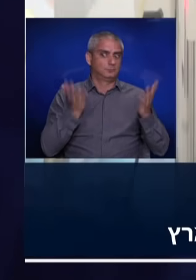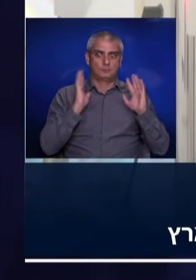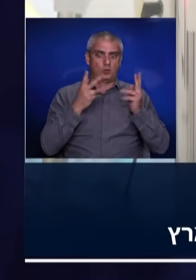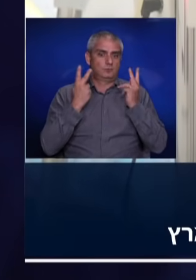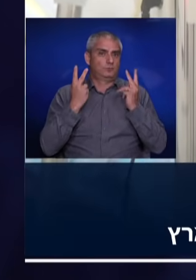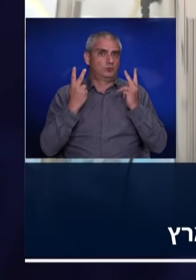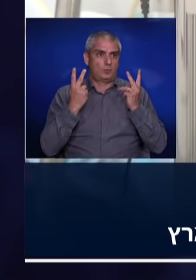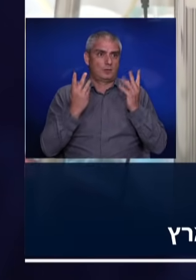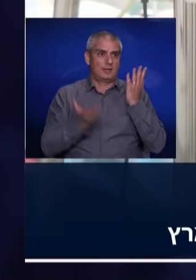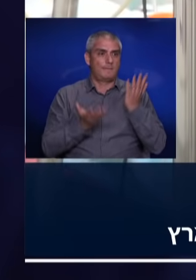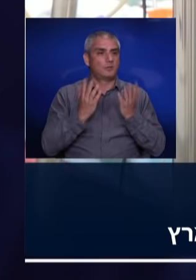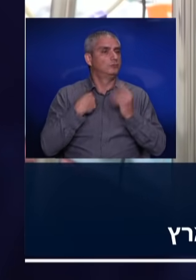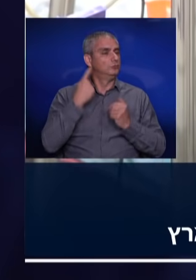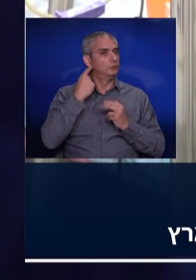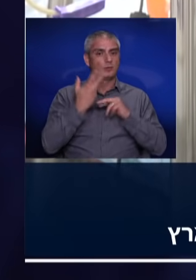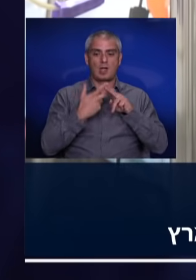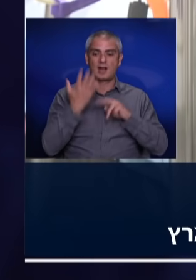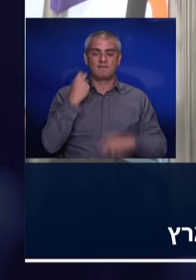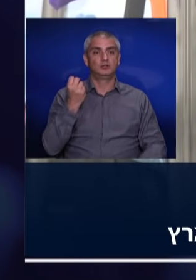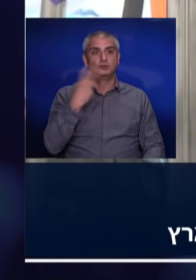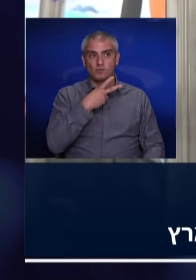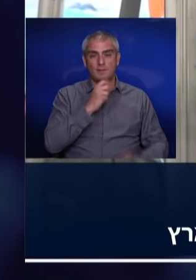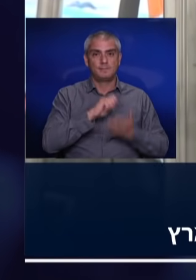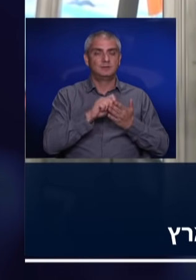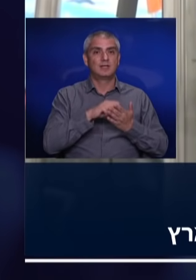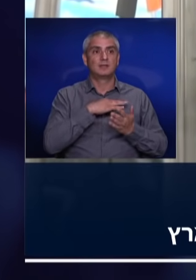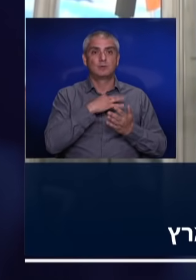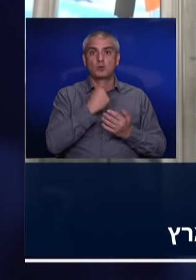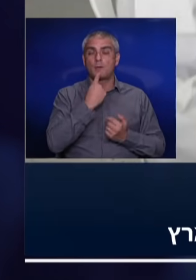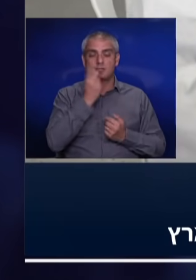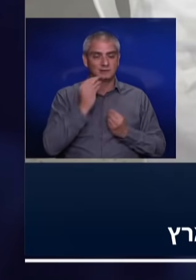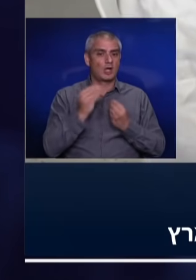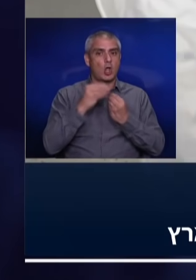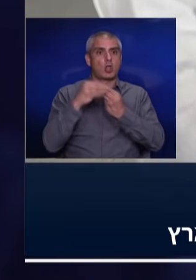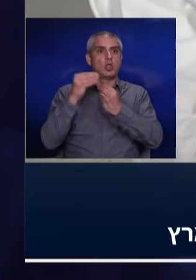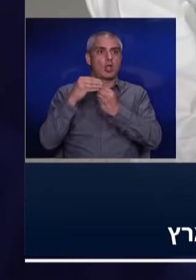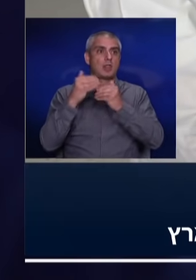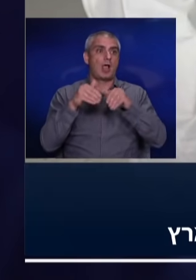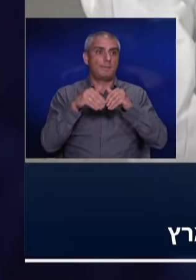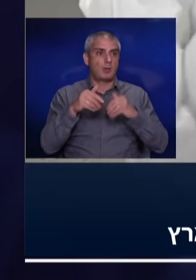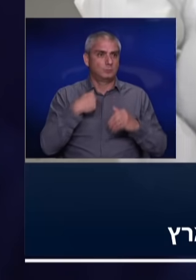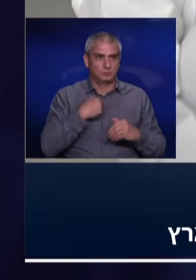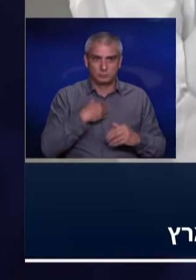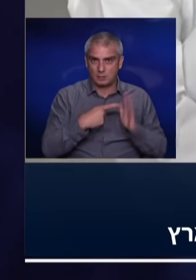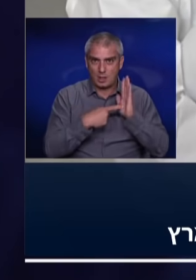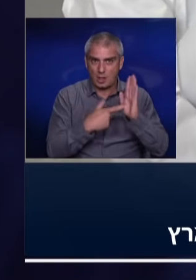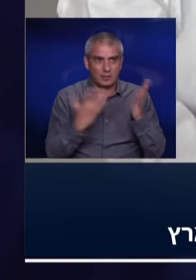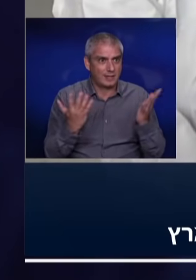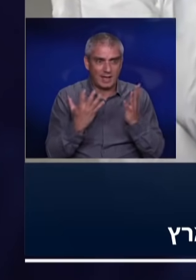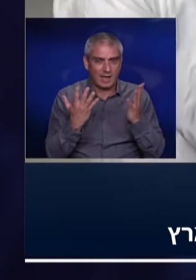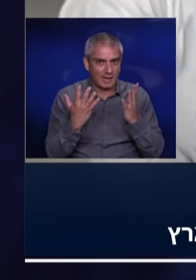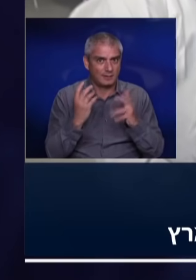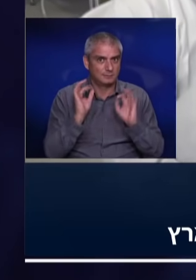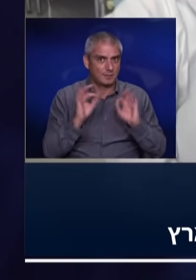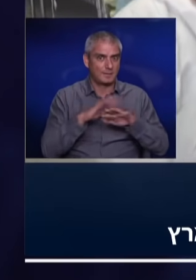משמעותי בהשוואה למה ששמענו רק לפני שבועיים את משרד הבריאות מדבר על כך שצריך עוד ועוד הגבלות. אני רק רוצה להראות לך איך זה מתבטא בפועל